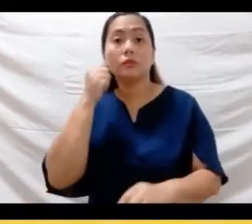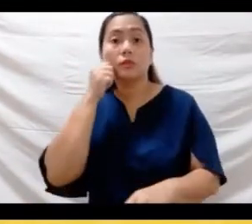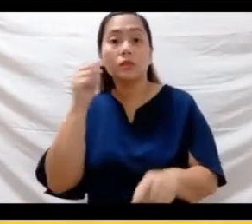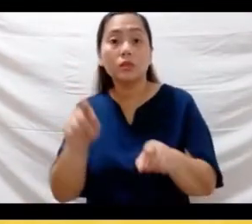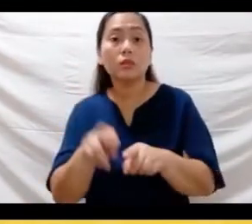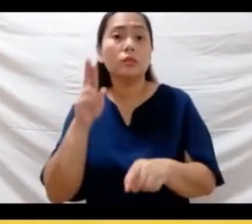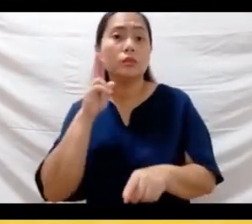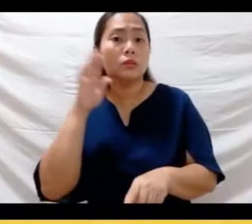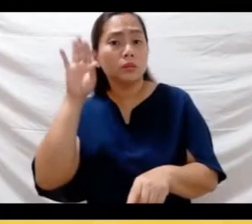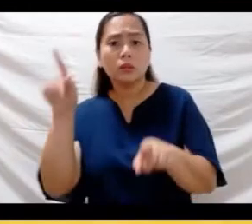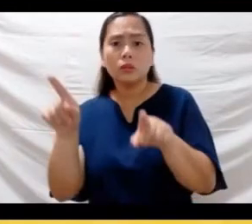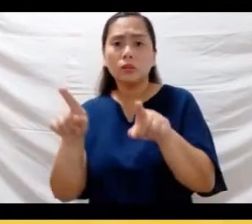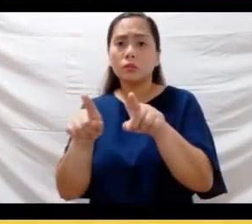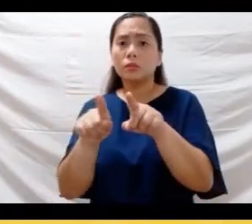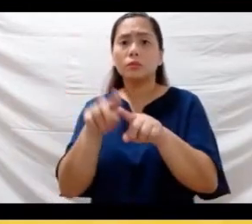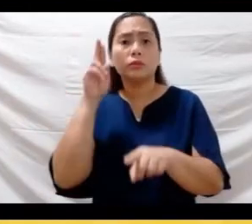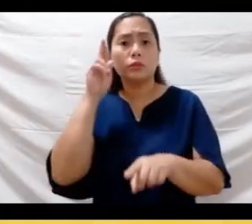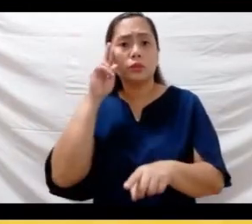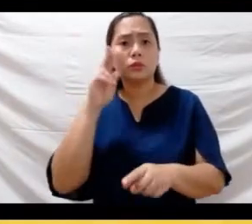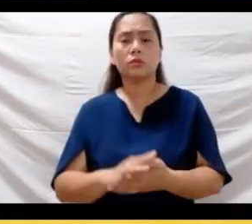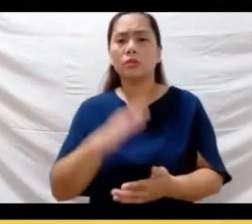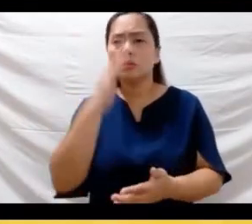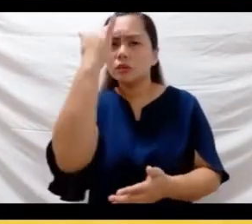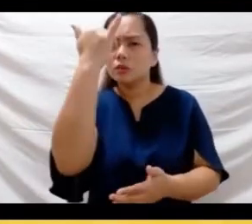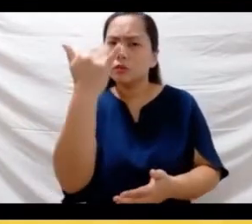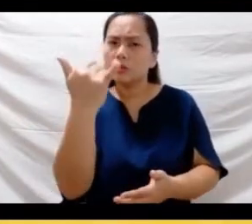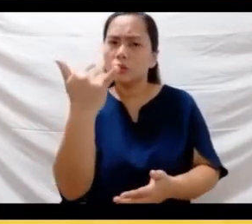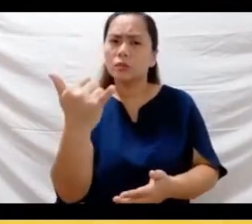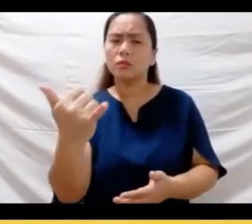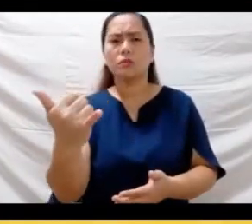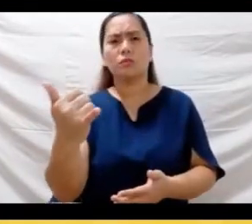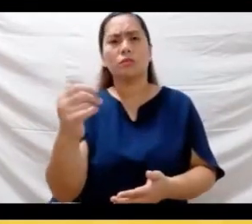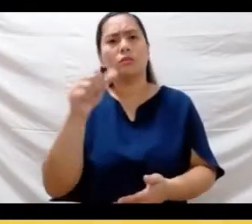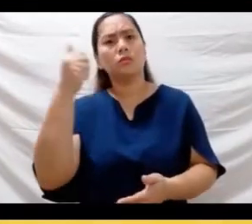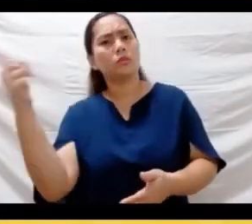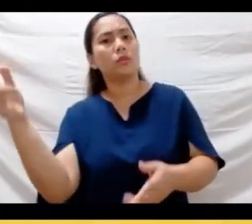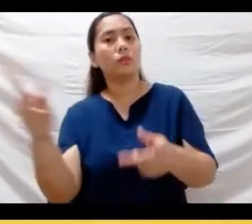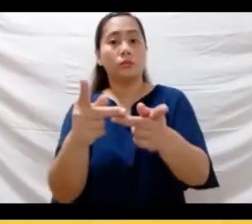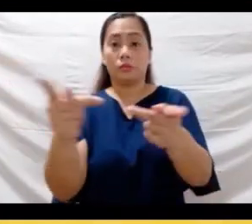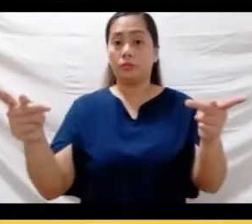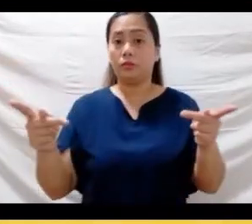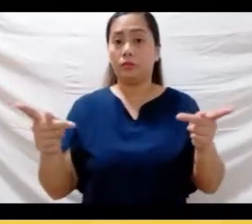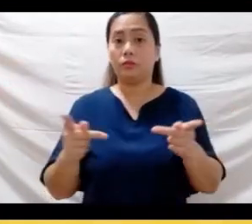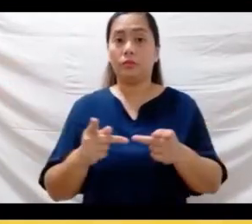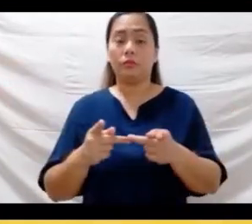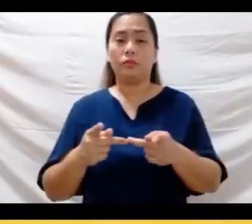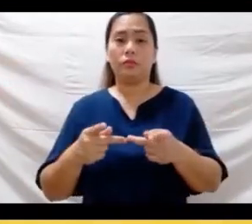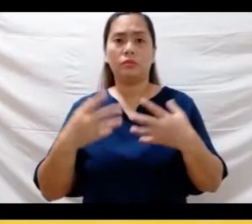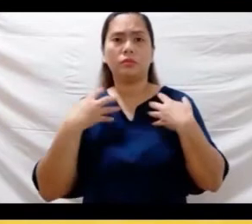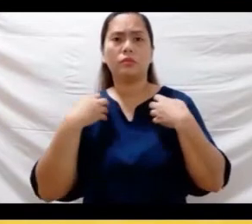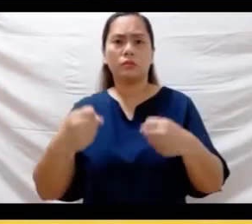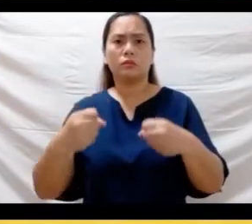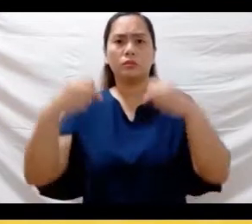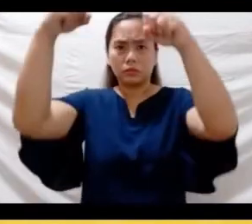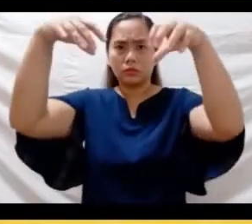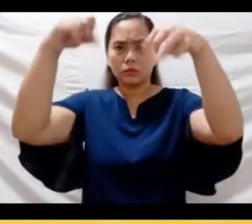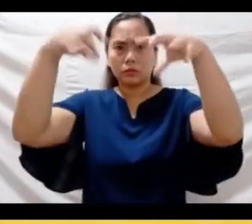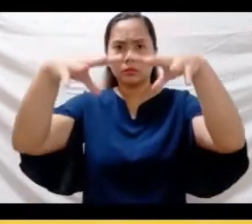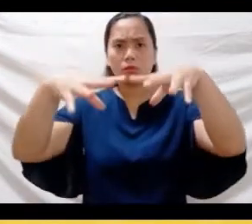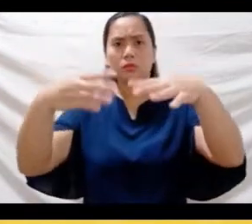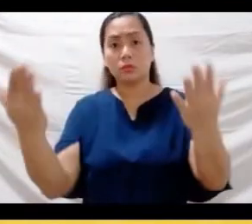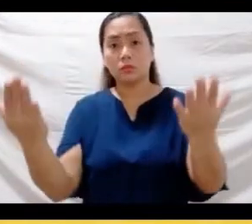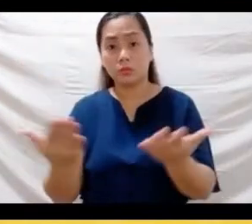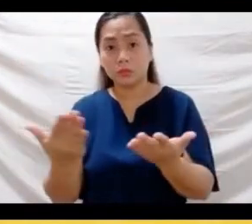Kuya Ramon, bakit po kaya ganoon? Sa ilang lugar ay malakas ang ulan, dito sa atin ay